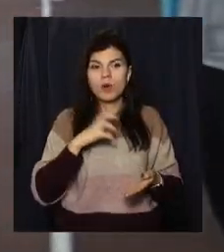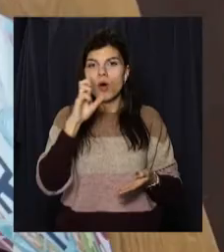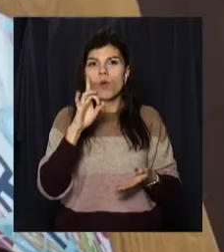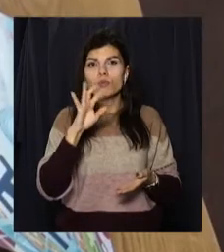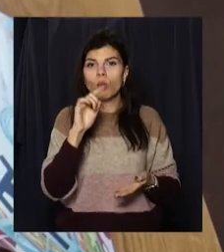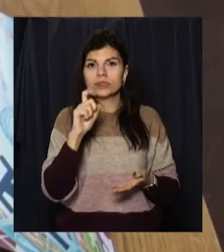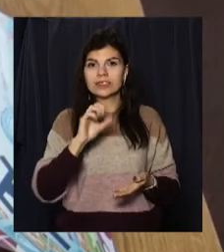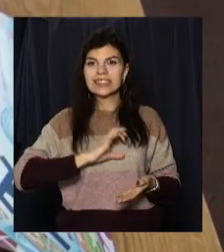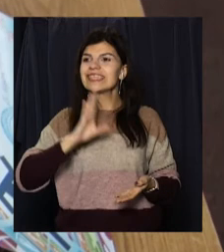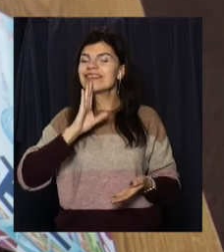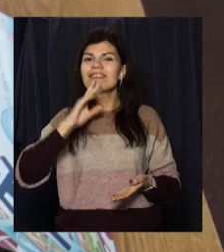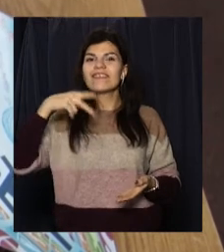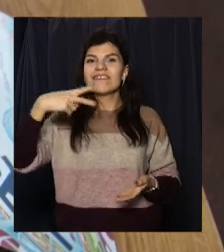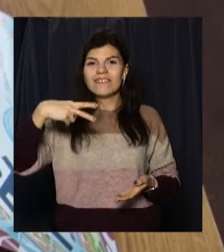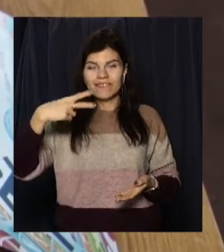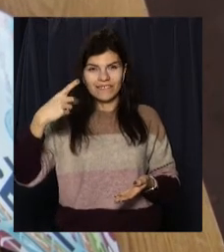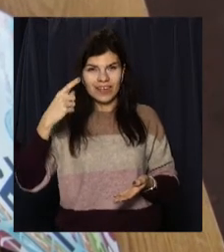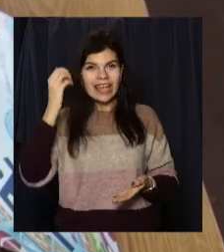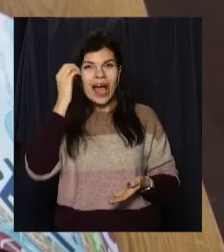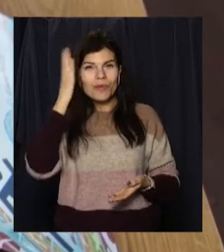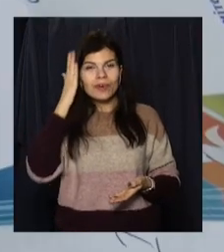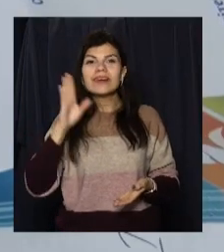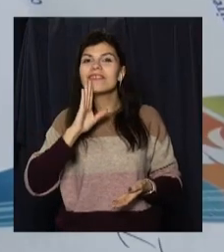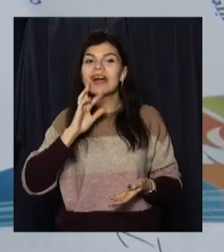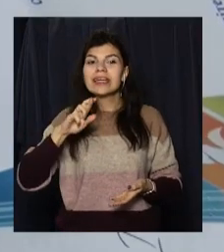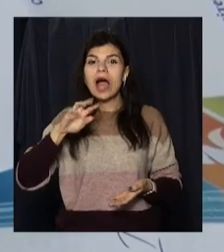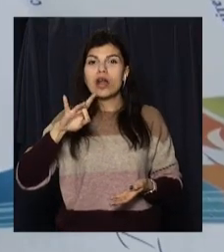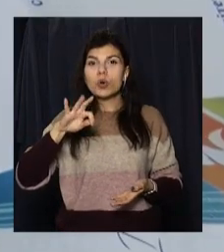призерка Олімпійських ігор 2020 у Японії Ярослава Магучих.